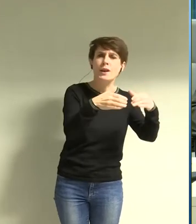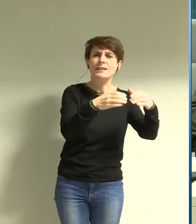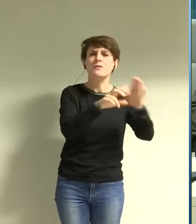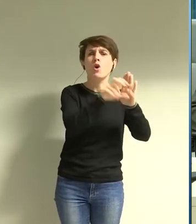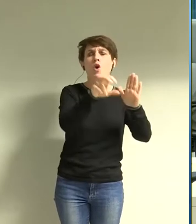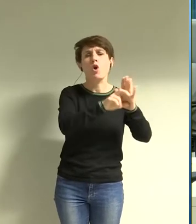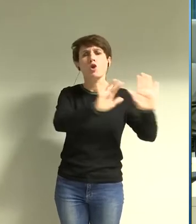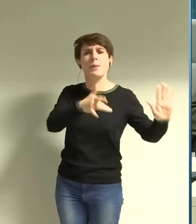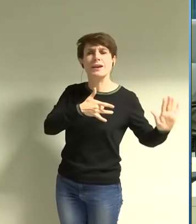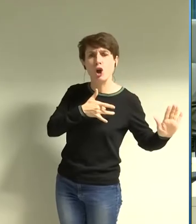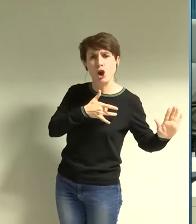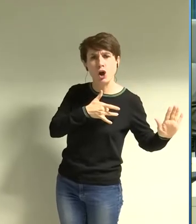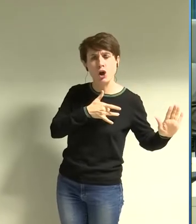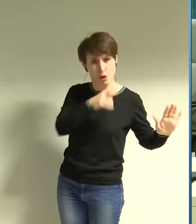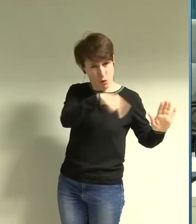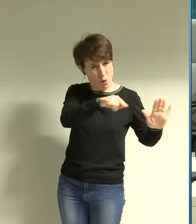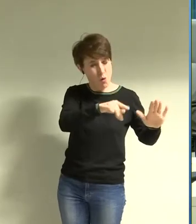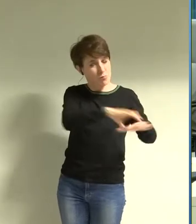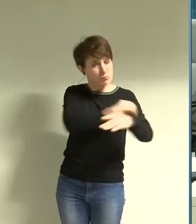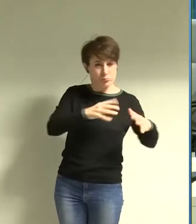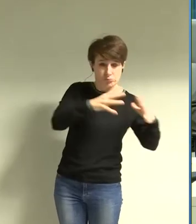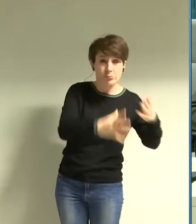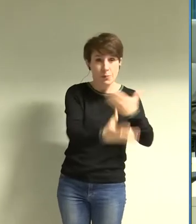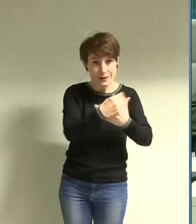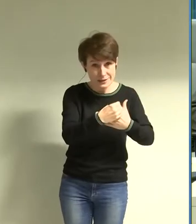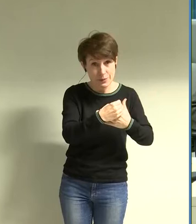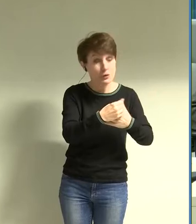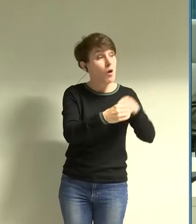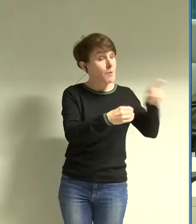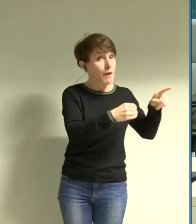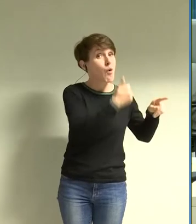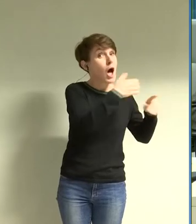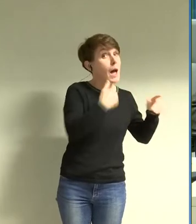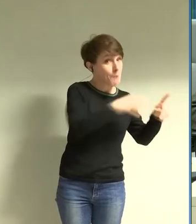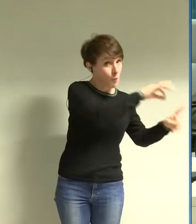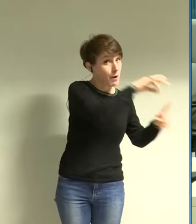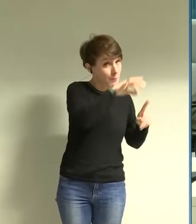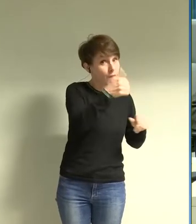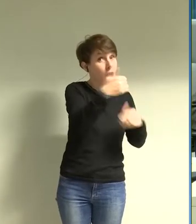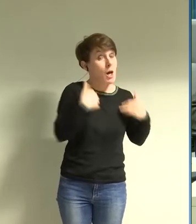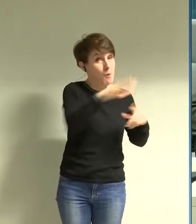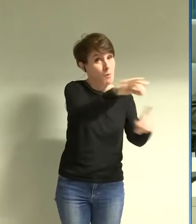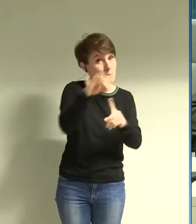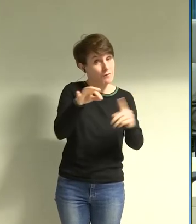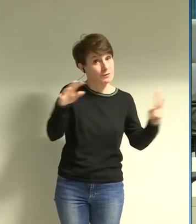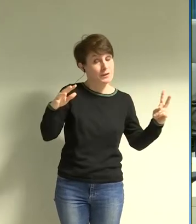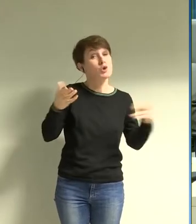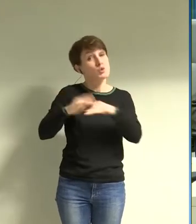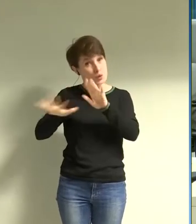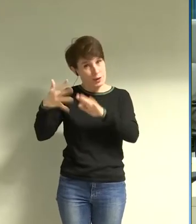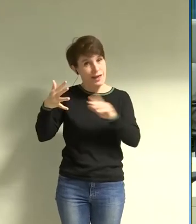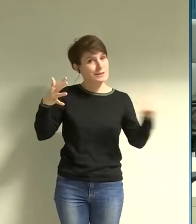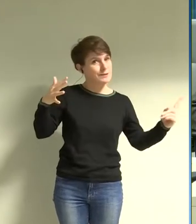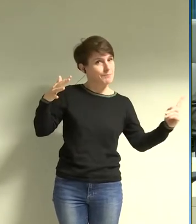particulièrement actif dans la participation désigne chacun un participant parmi les quinze citoyens que vous voulez vous même